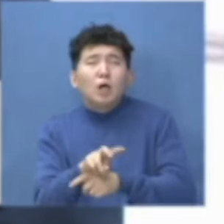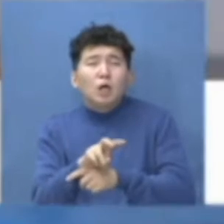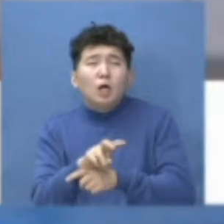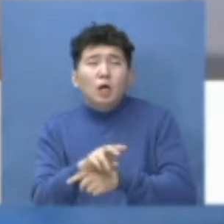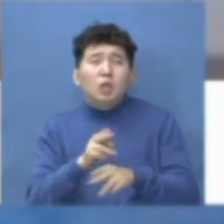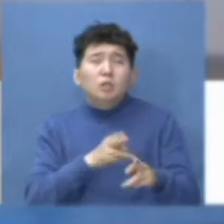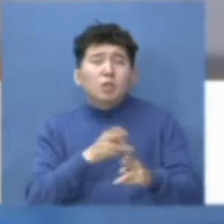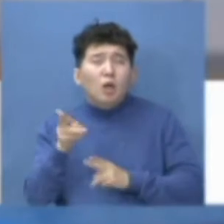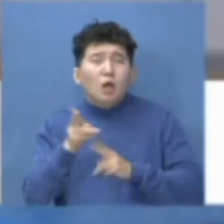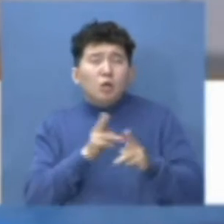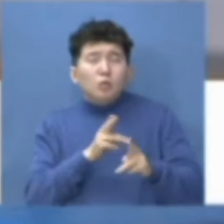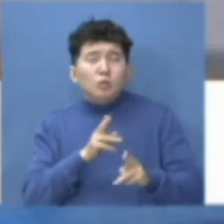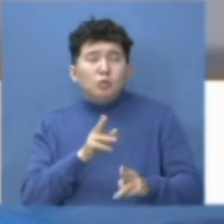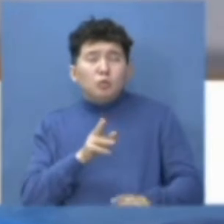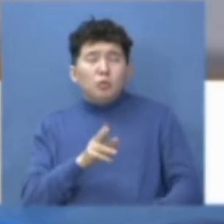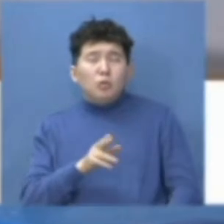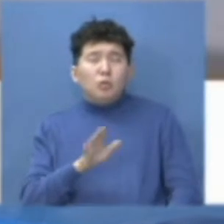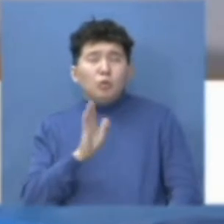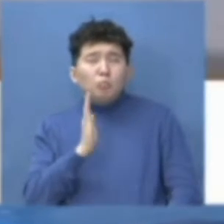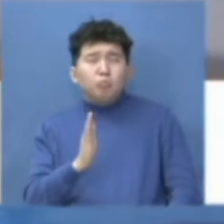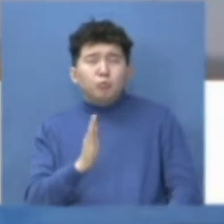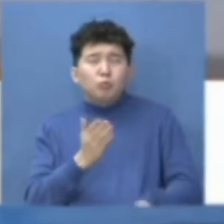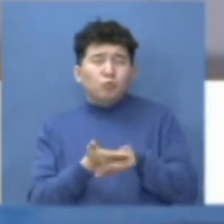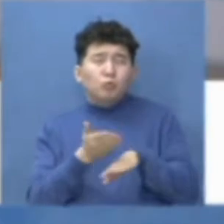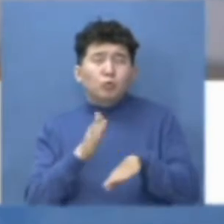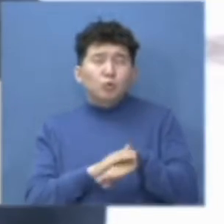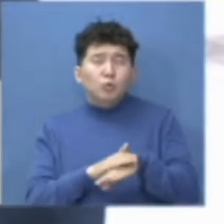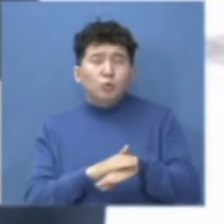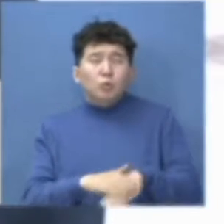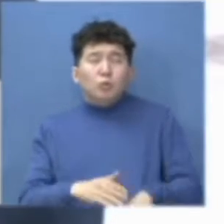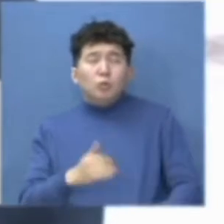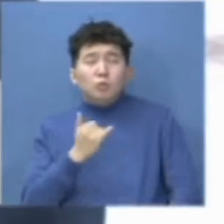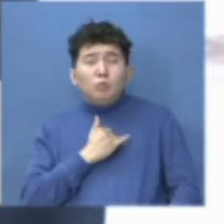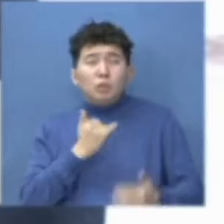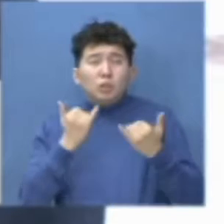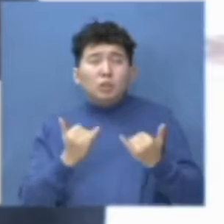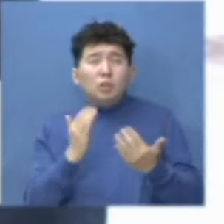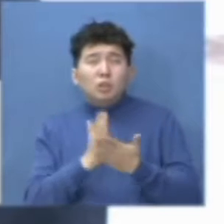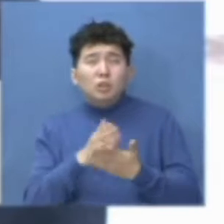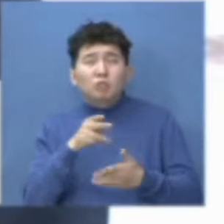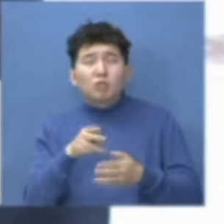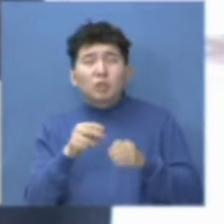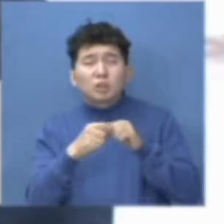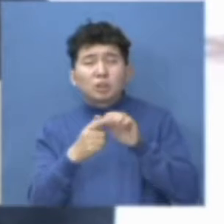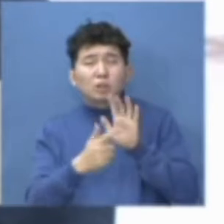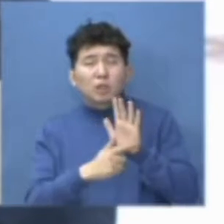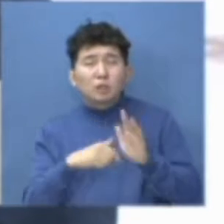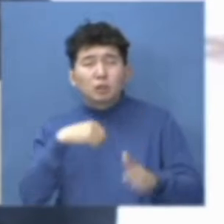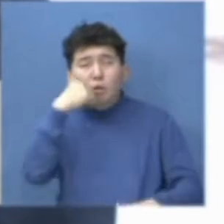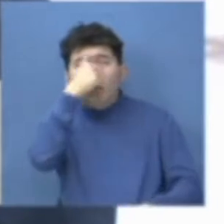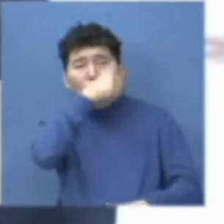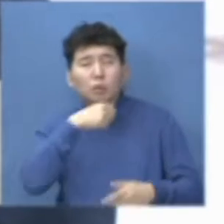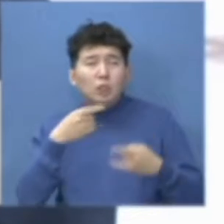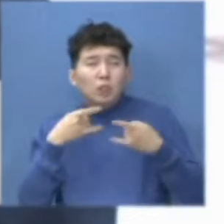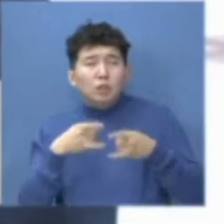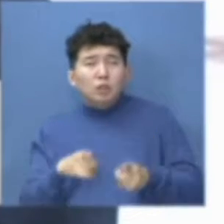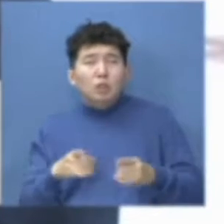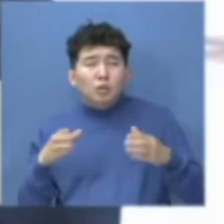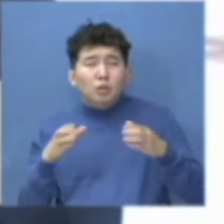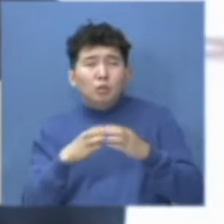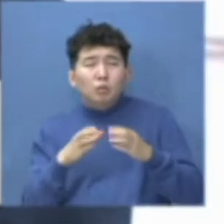будет тяжело ребенку. Ну вот у нас сейчас есть команда 2017 года рождения, это группа